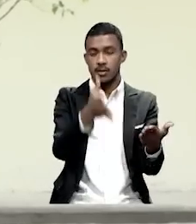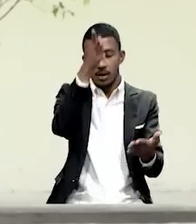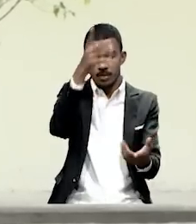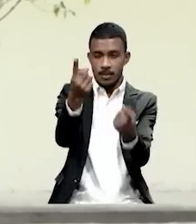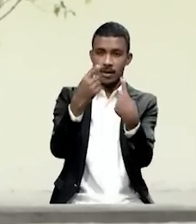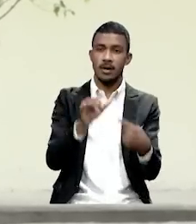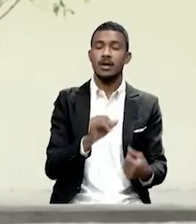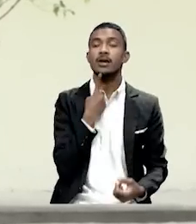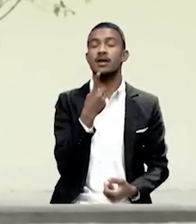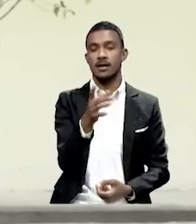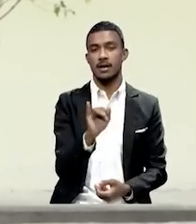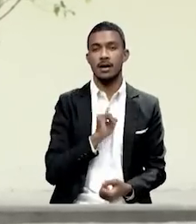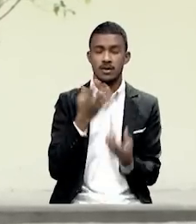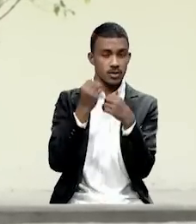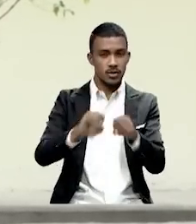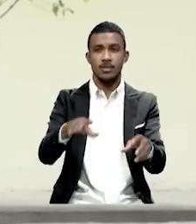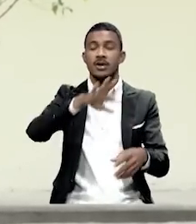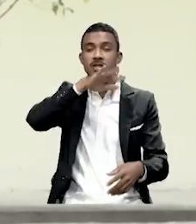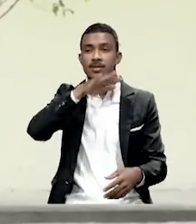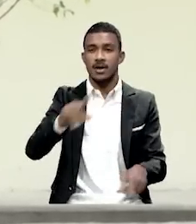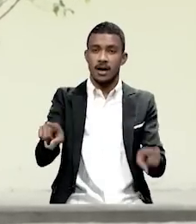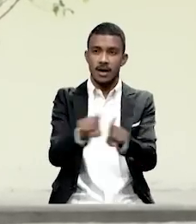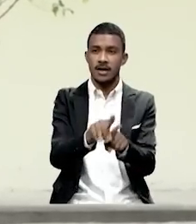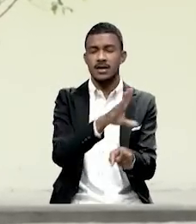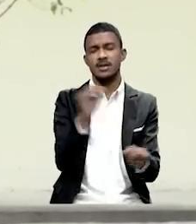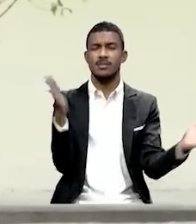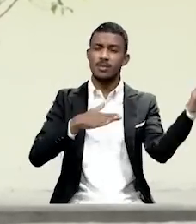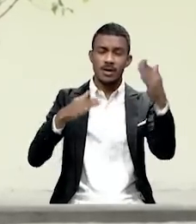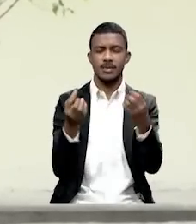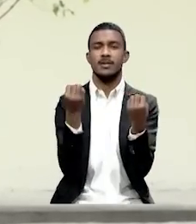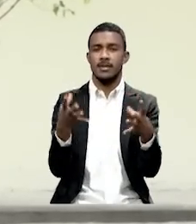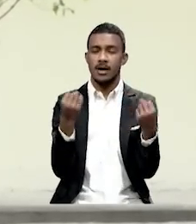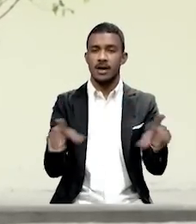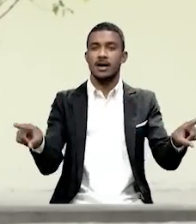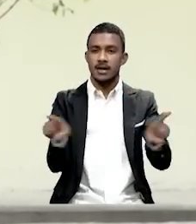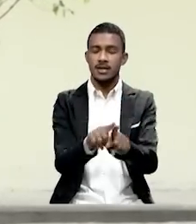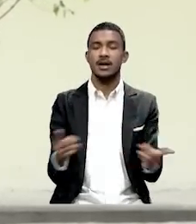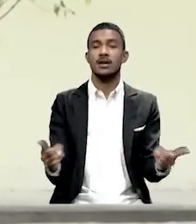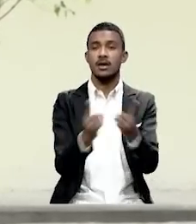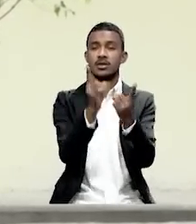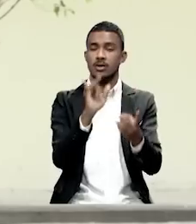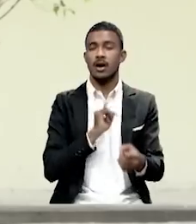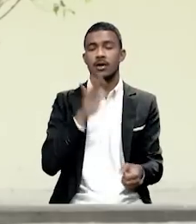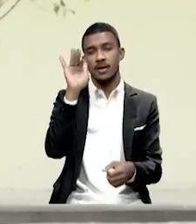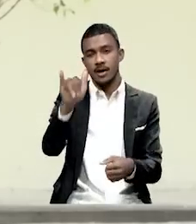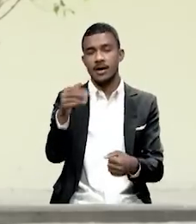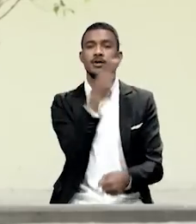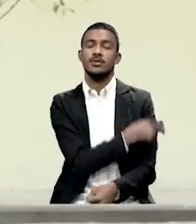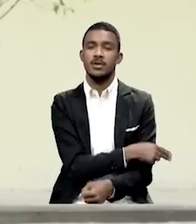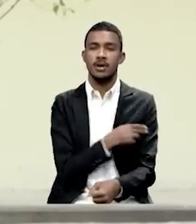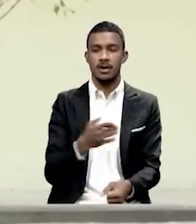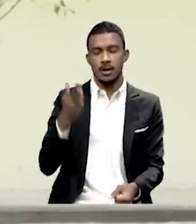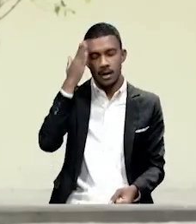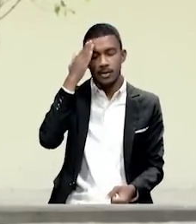dia ha so ba sampo iden dia sa bat porleman barak lo sa sura duran ta si bai sen walo ame barak lo sa